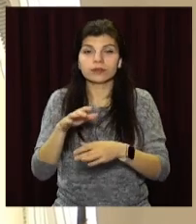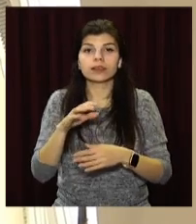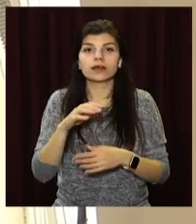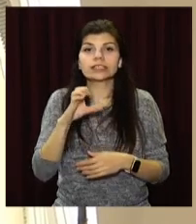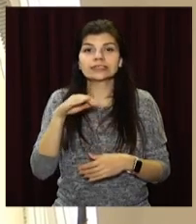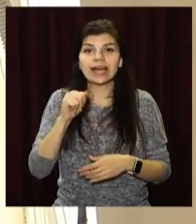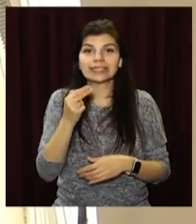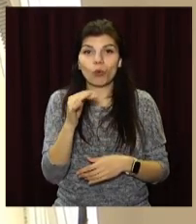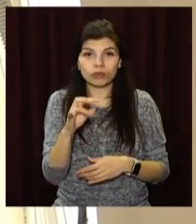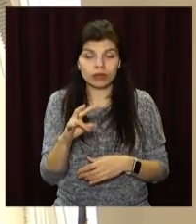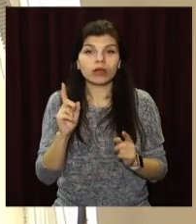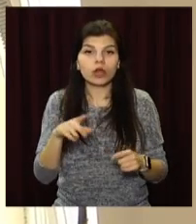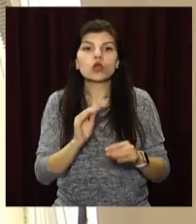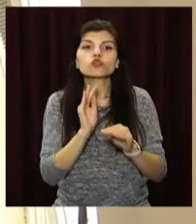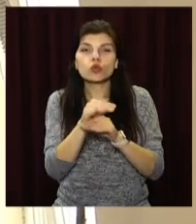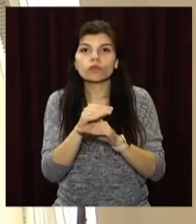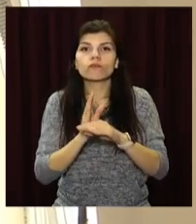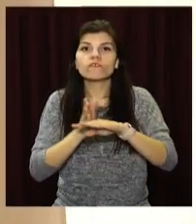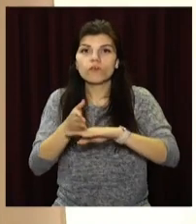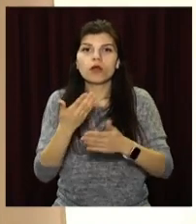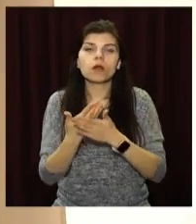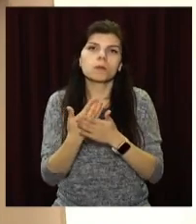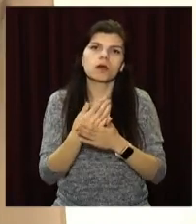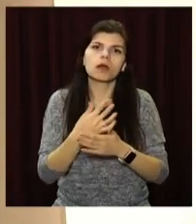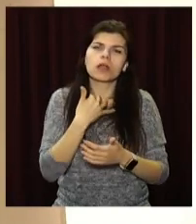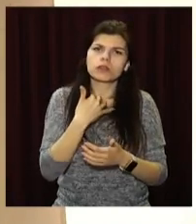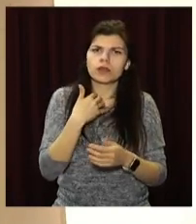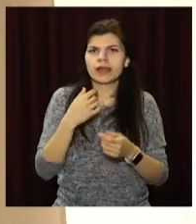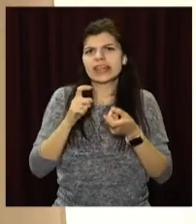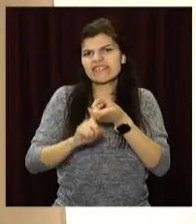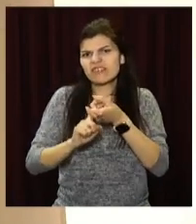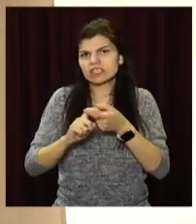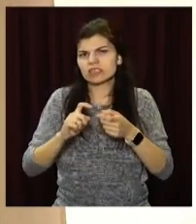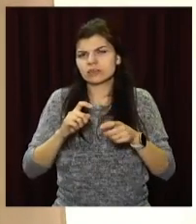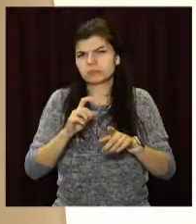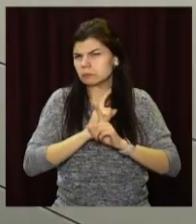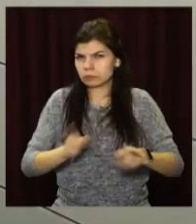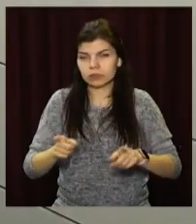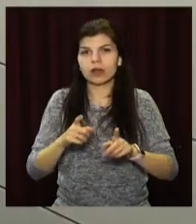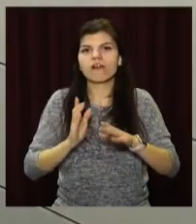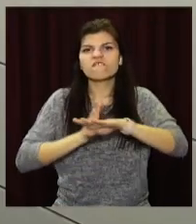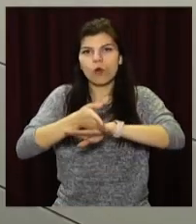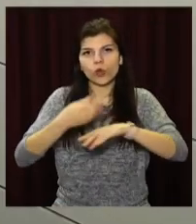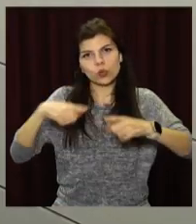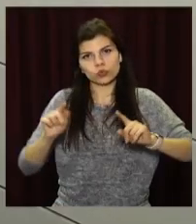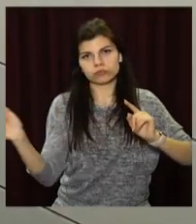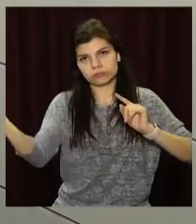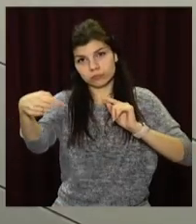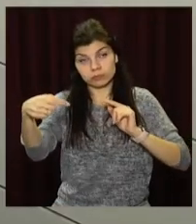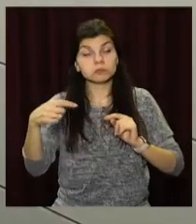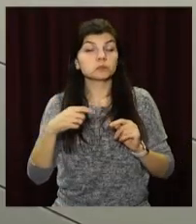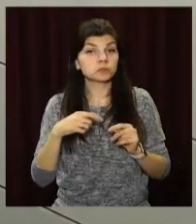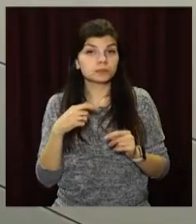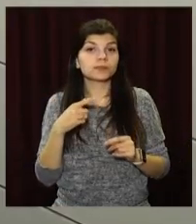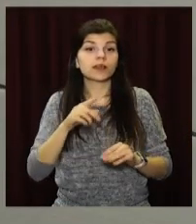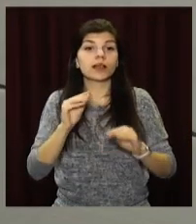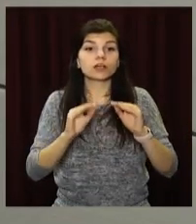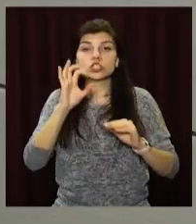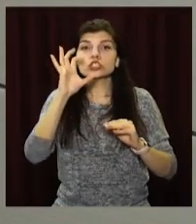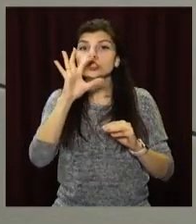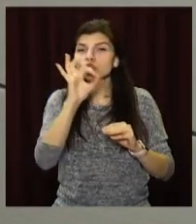передбачили додатковий вхід для людей із підозрою на інфекційні хвороби. Наразі на Петриківщині одночасно зводять з